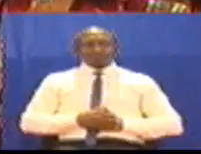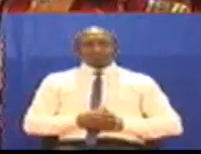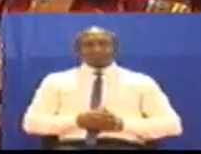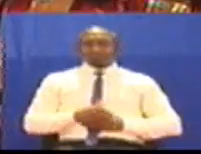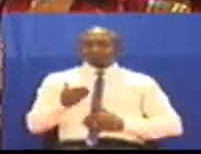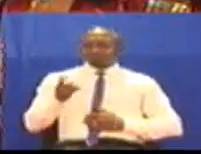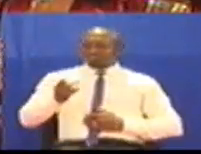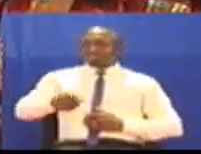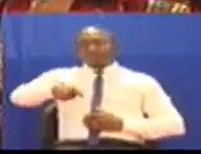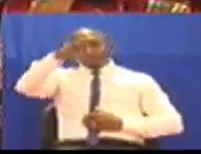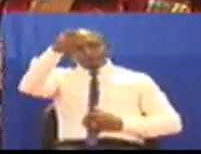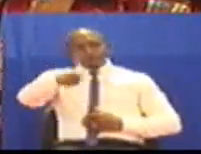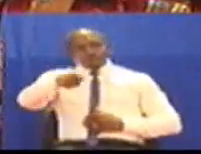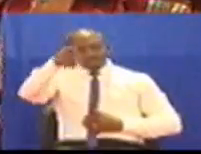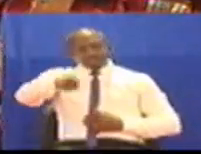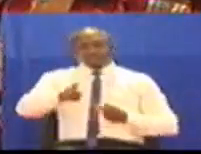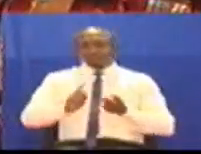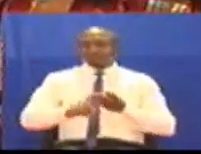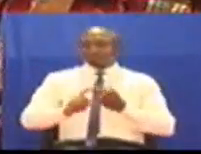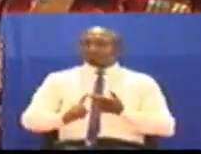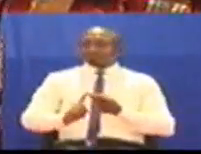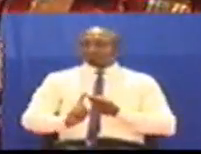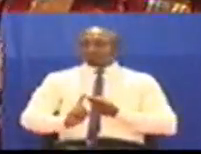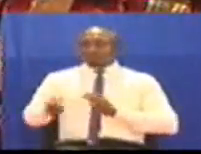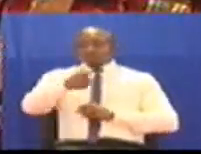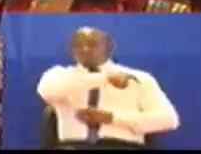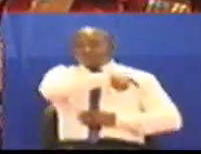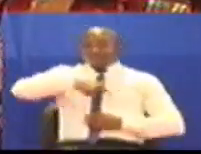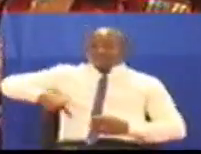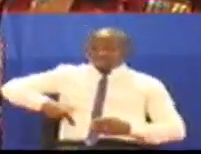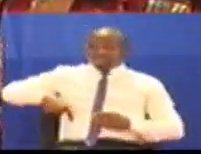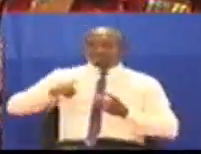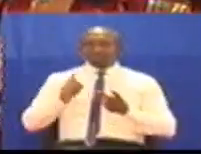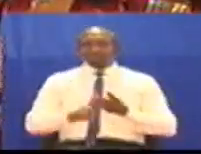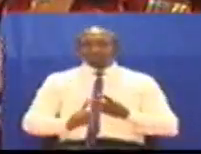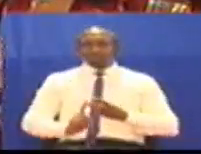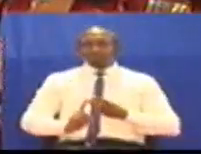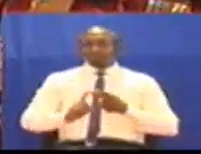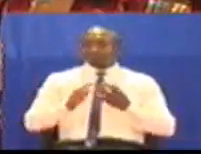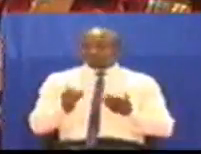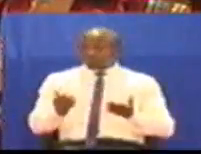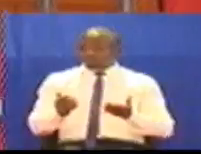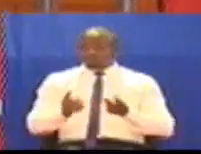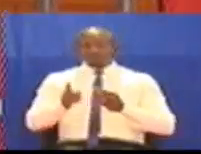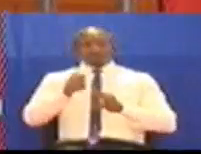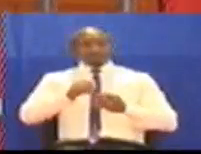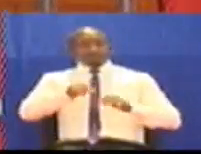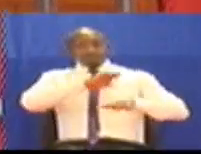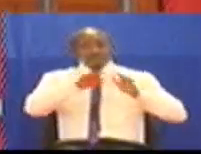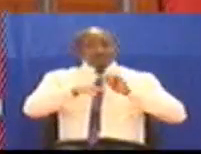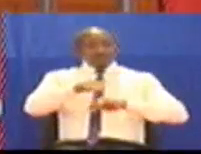nitoe pia pongezi zangu kwa makamu wa rais Mama Samia Suluhu, kwa waziri